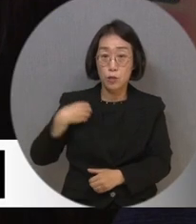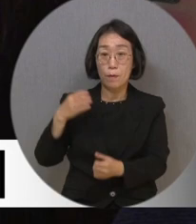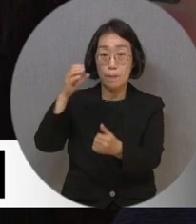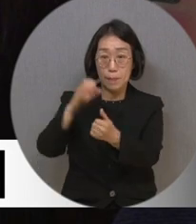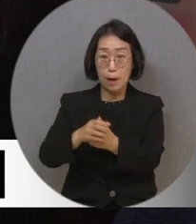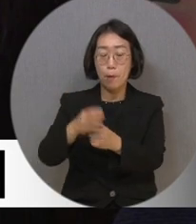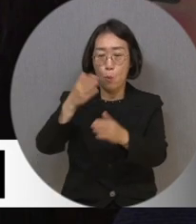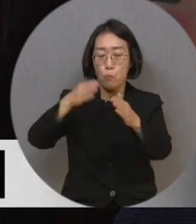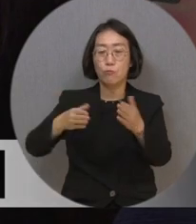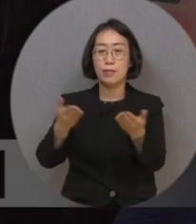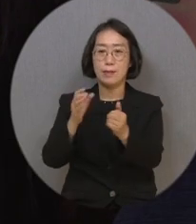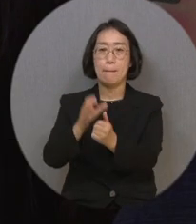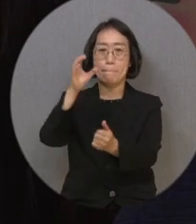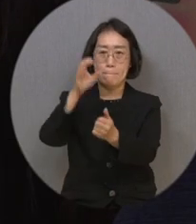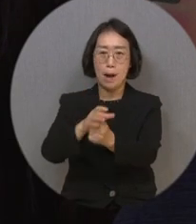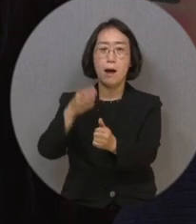배치 조항을 신설했습니다